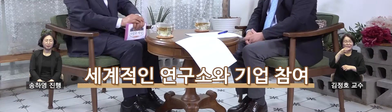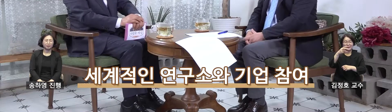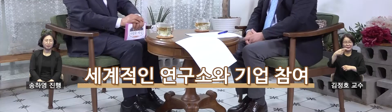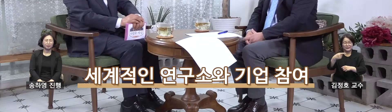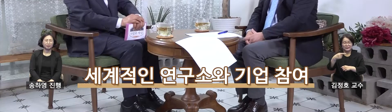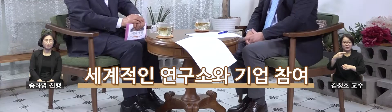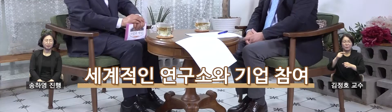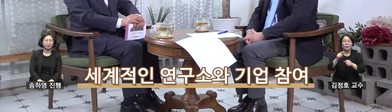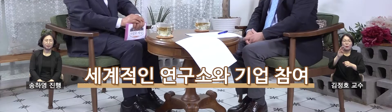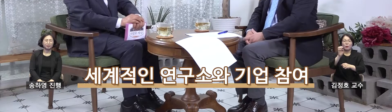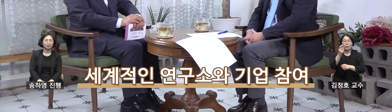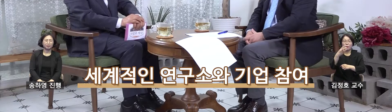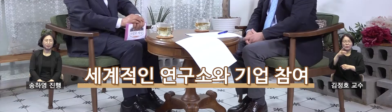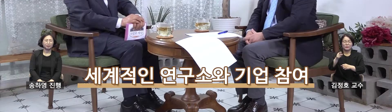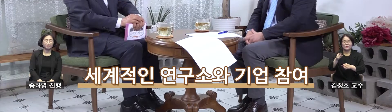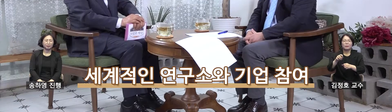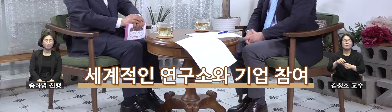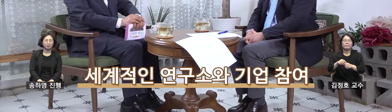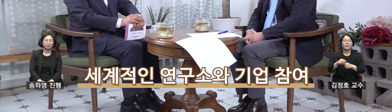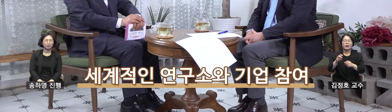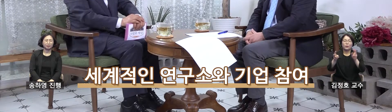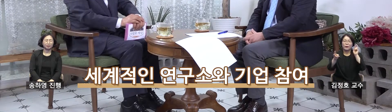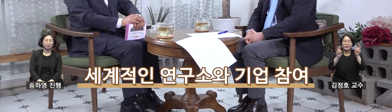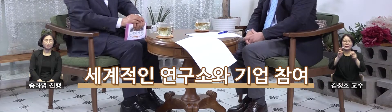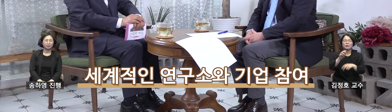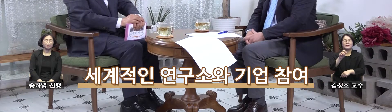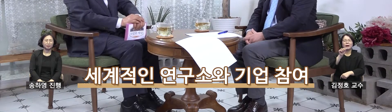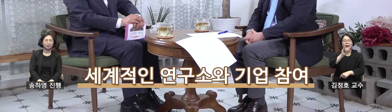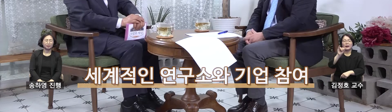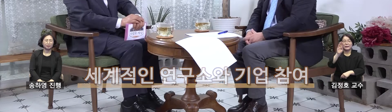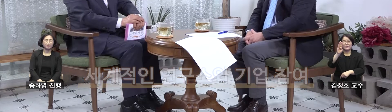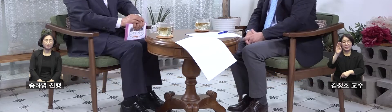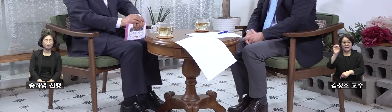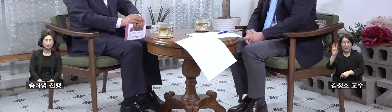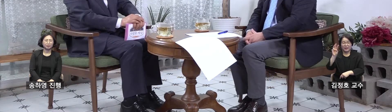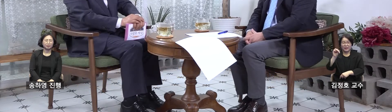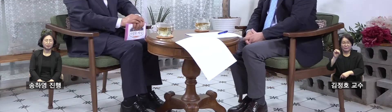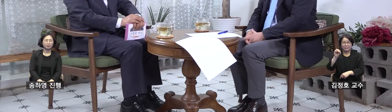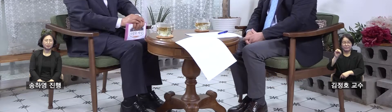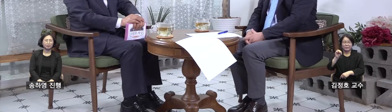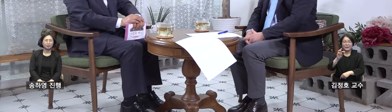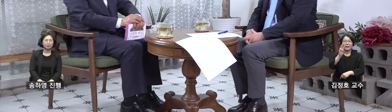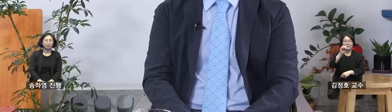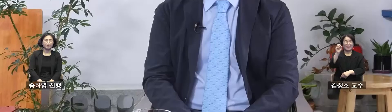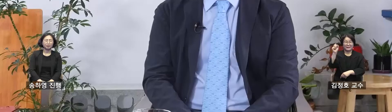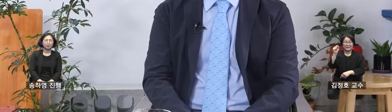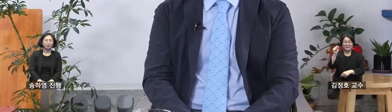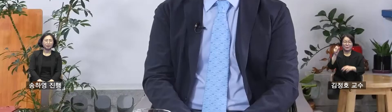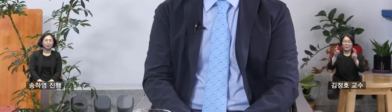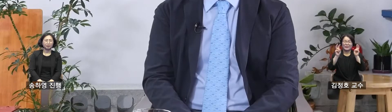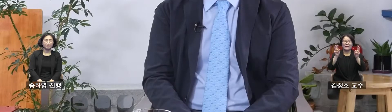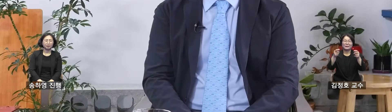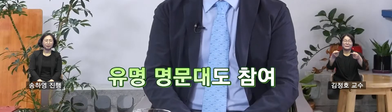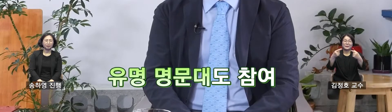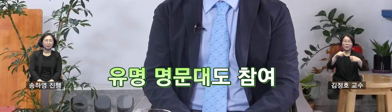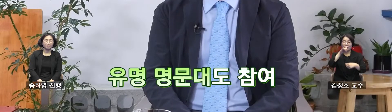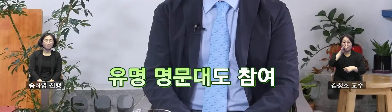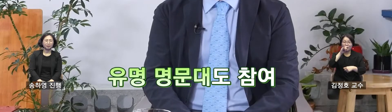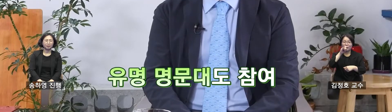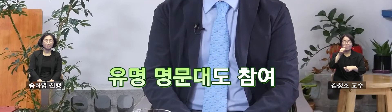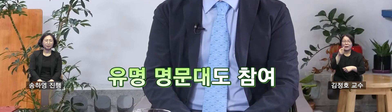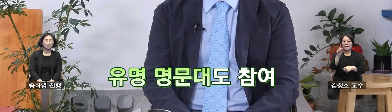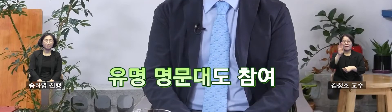포럼, 기업으로 보면 마이크로소프트, IBM과 같은 회사들이 참여했었고요. 대학으로 보면